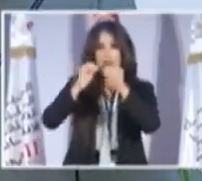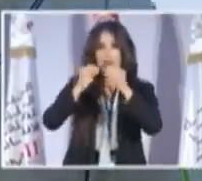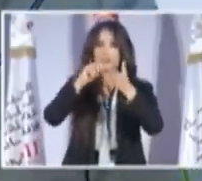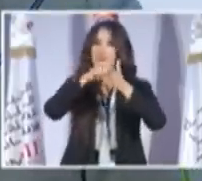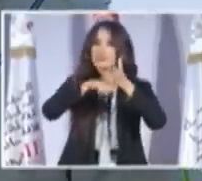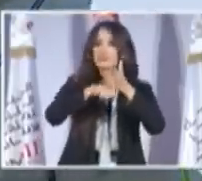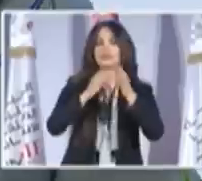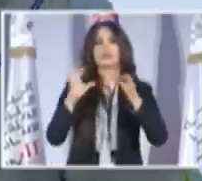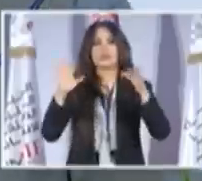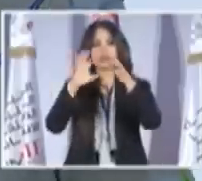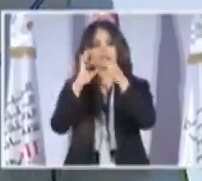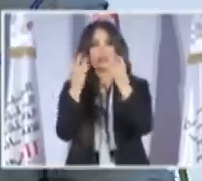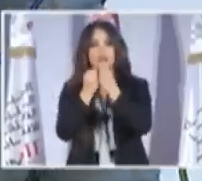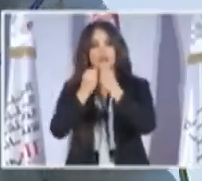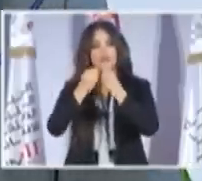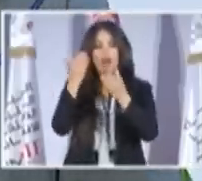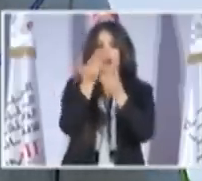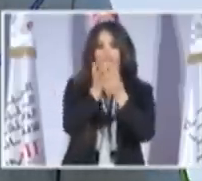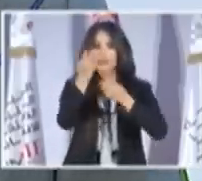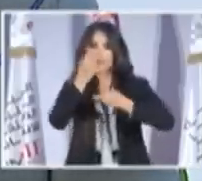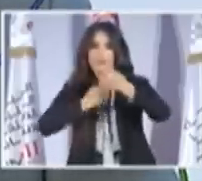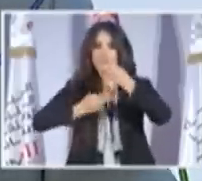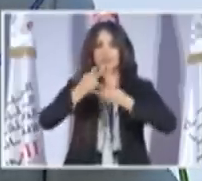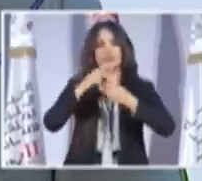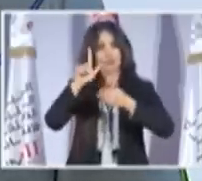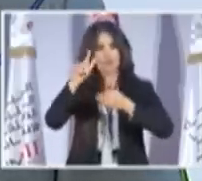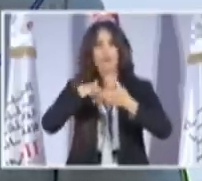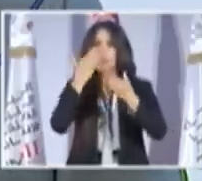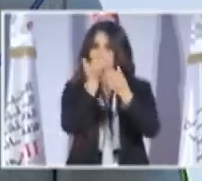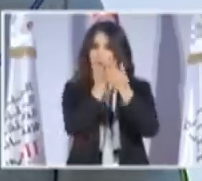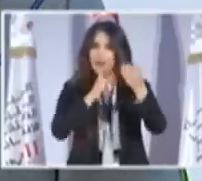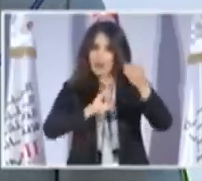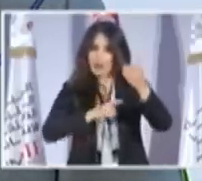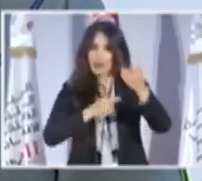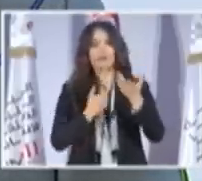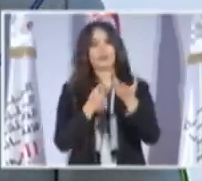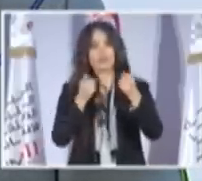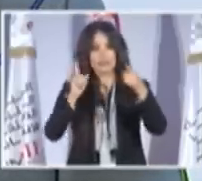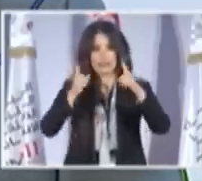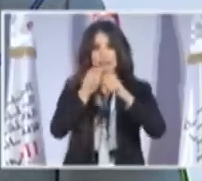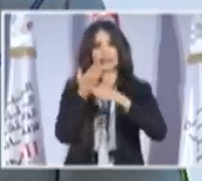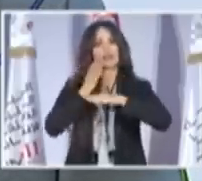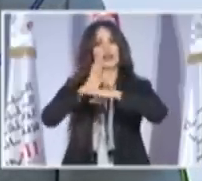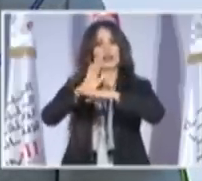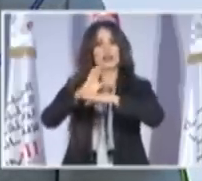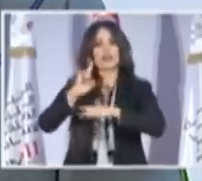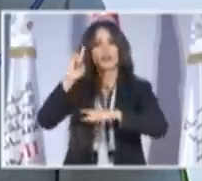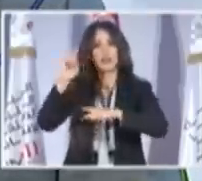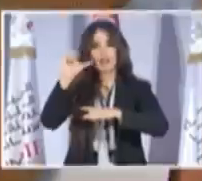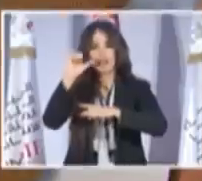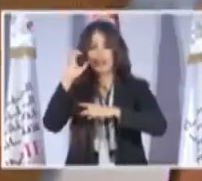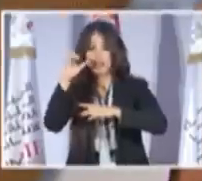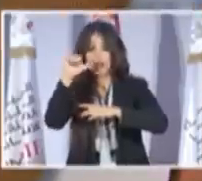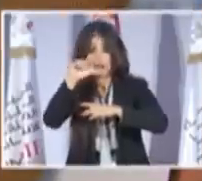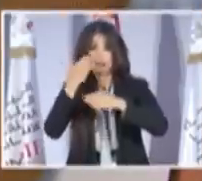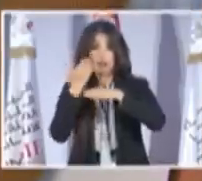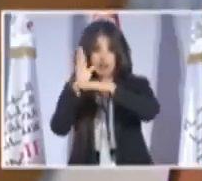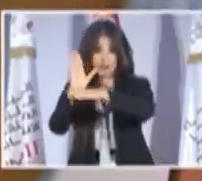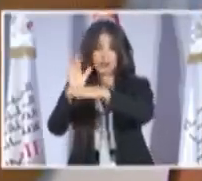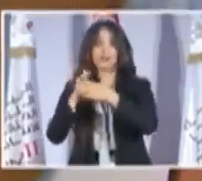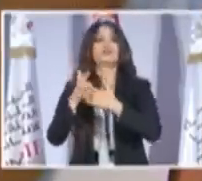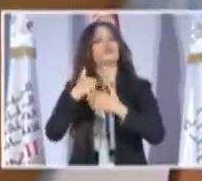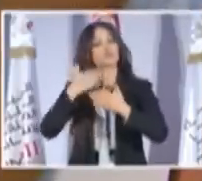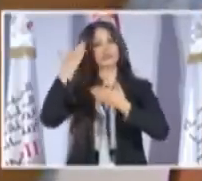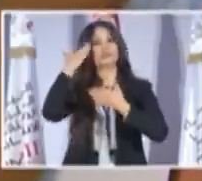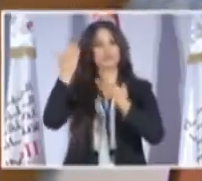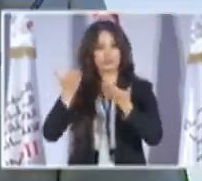تبادل تقارير وجدنا تقارير من اه الهيئه العليا للاتصال السمعي والبصري واحنا